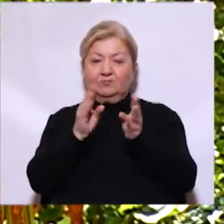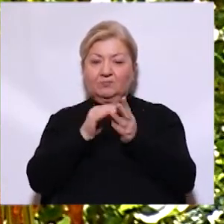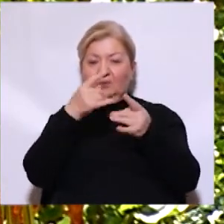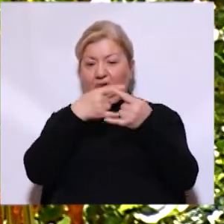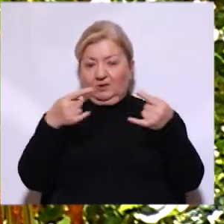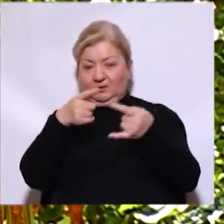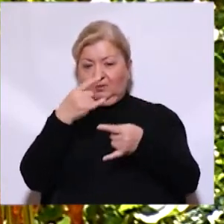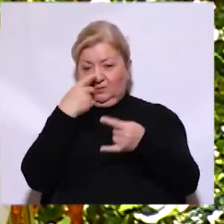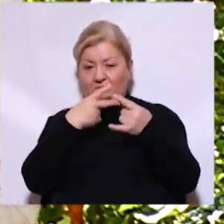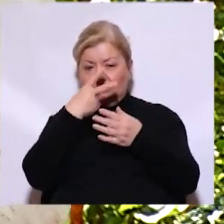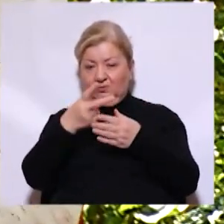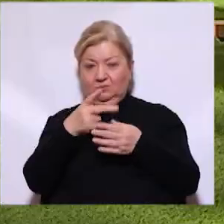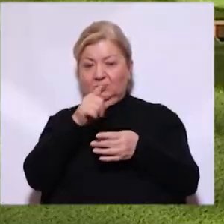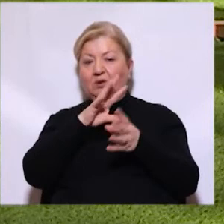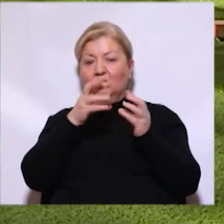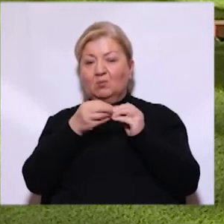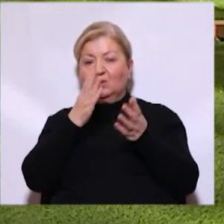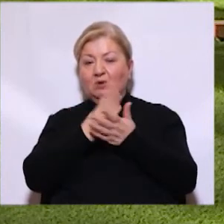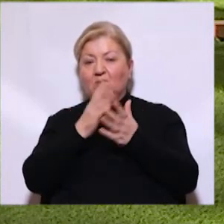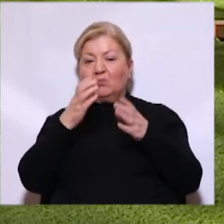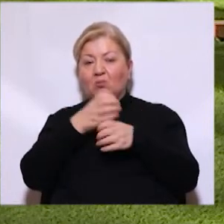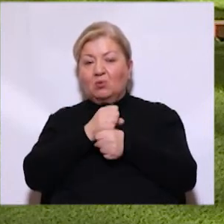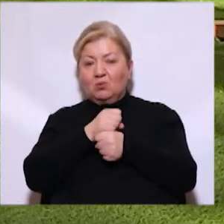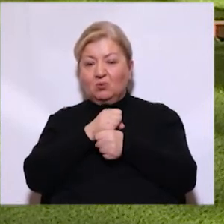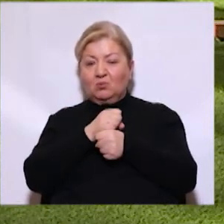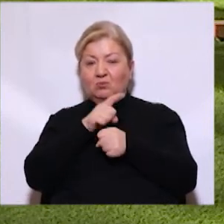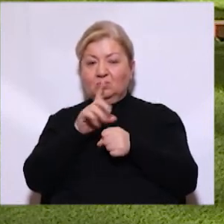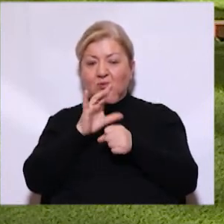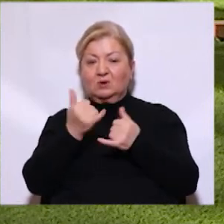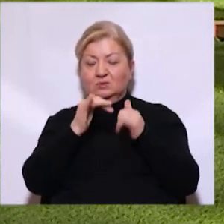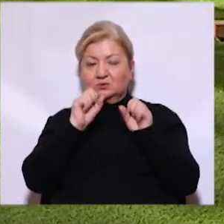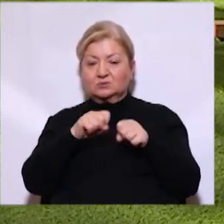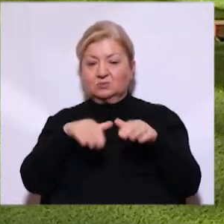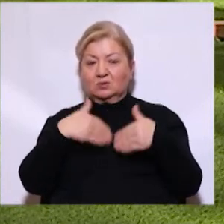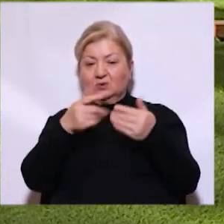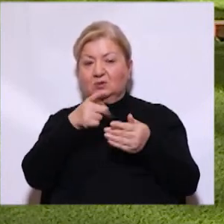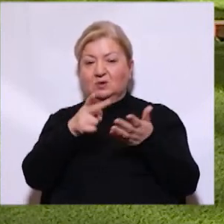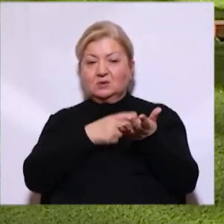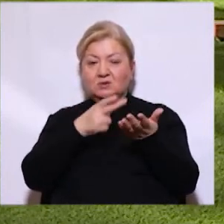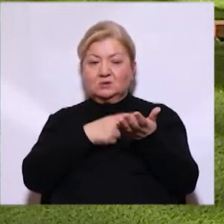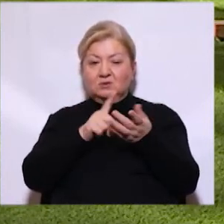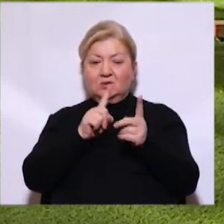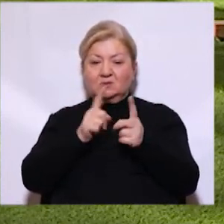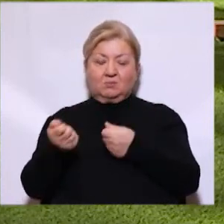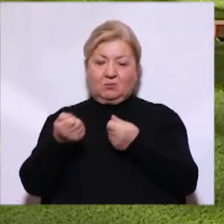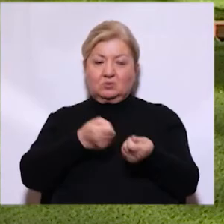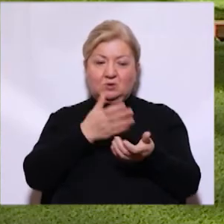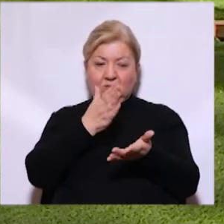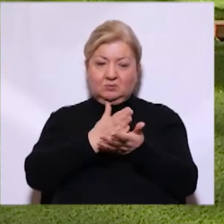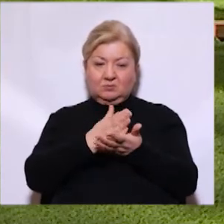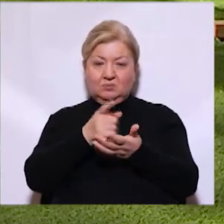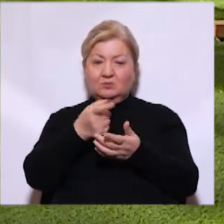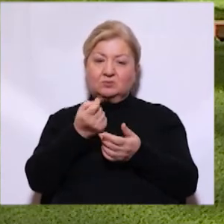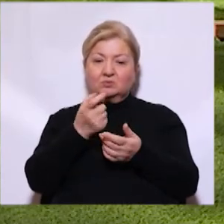ხართ ონლაინ. ეს არის მოკლედ რაც მინდოდა რომ მეთქვა. ეხლა შეგვიძლია უკვე გადავიდეთ ამ ციგნებზე, რაც მოტანილი